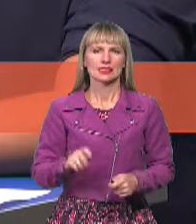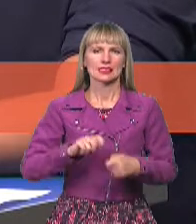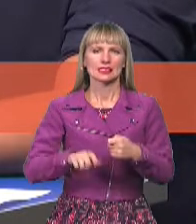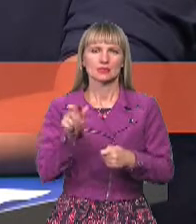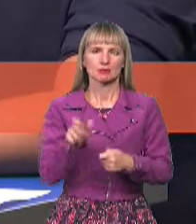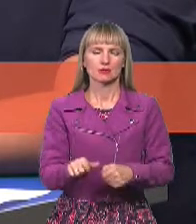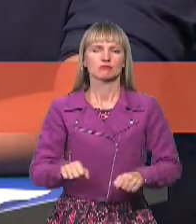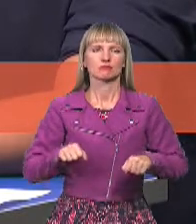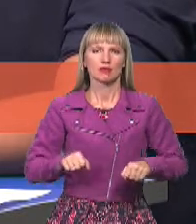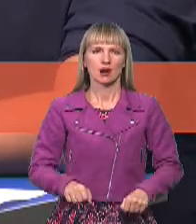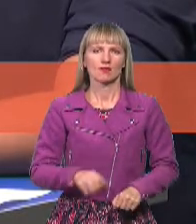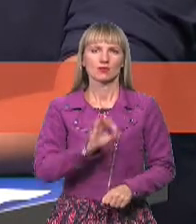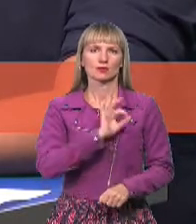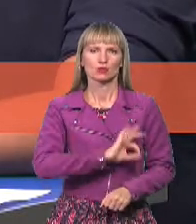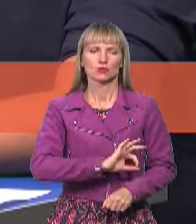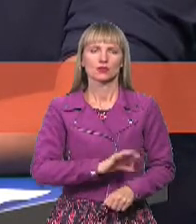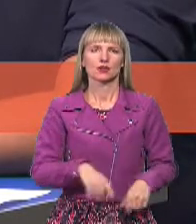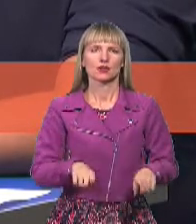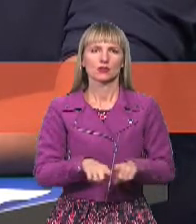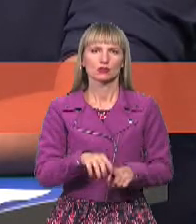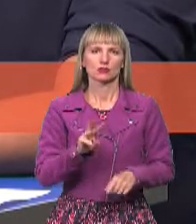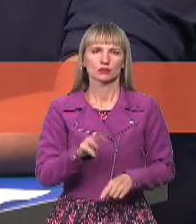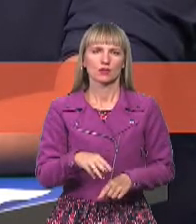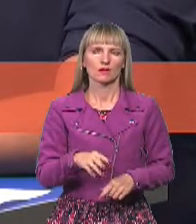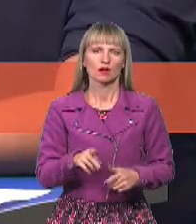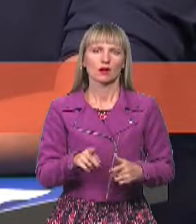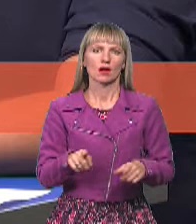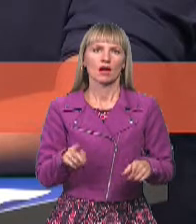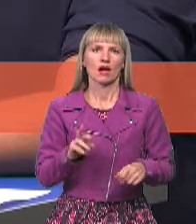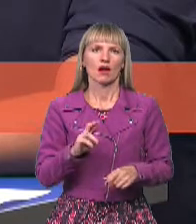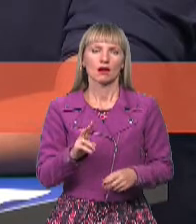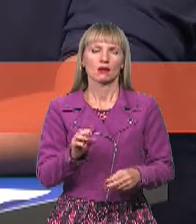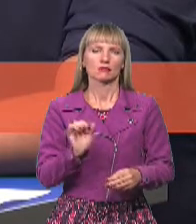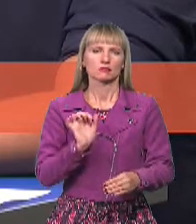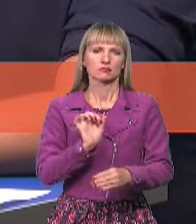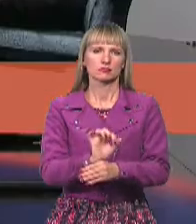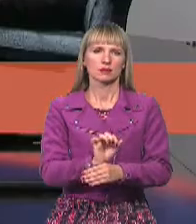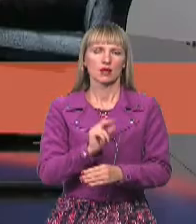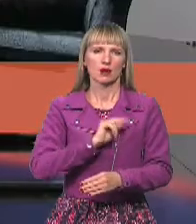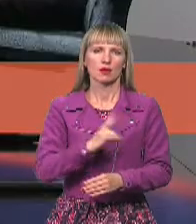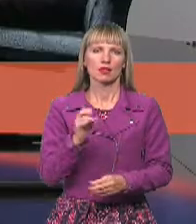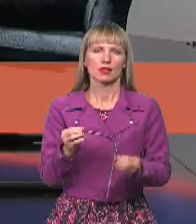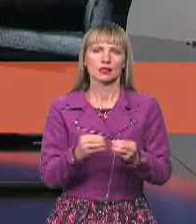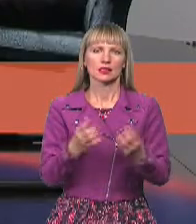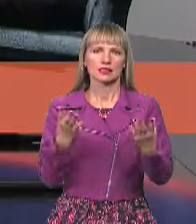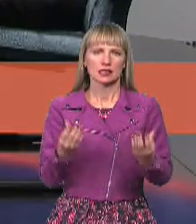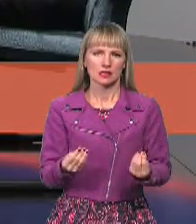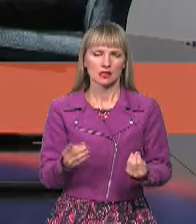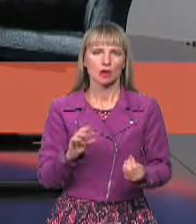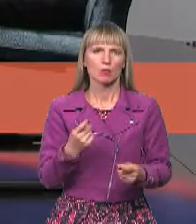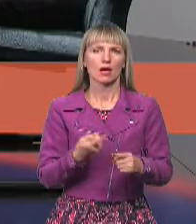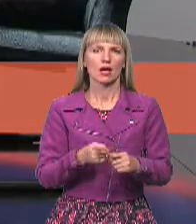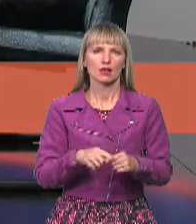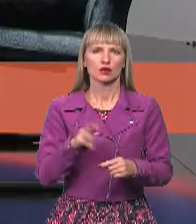инспектор вправе применить такую санкцию, как приостановка деятельности на 10 дней. Об этих всех санкциях мы